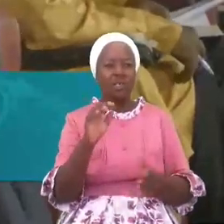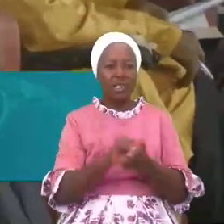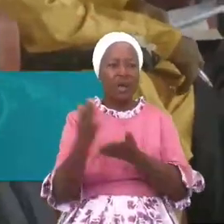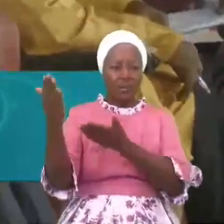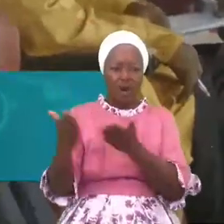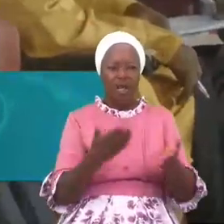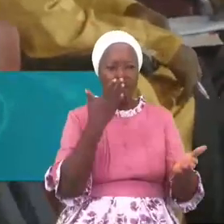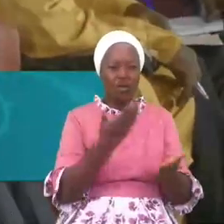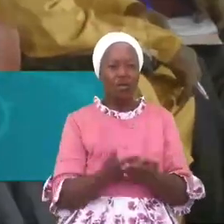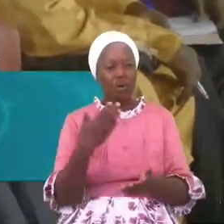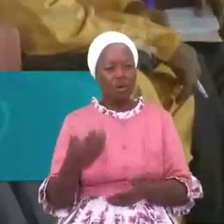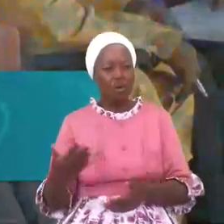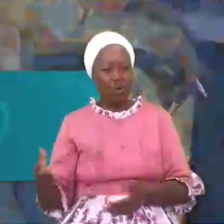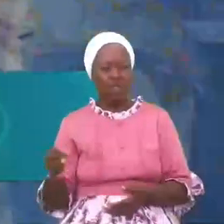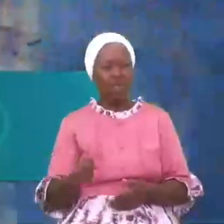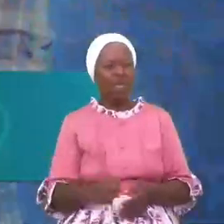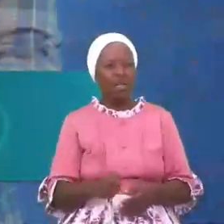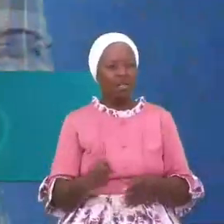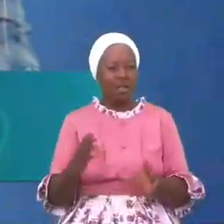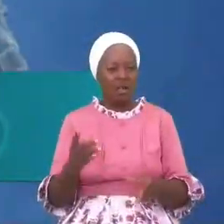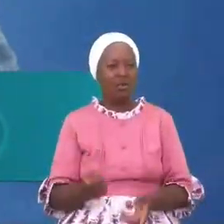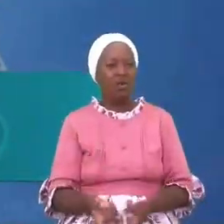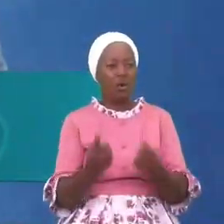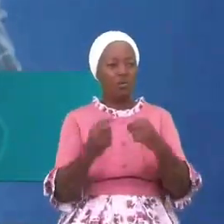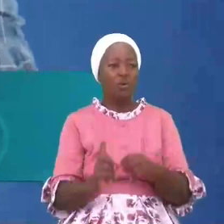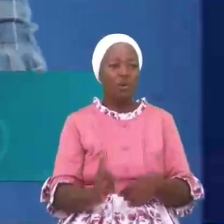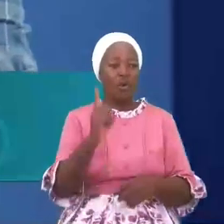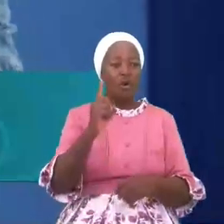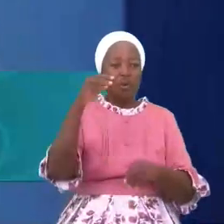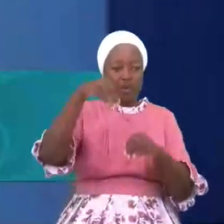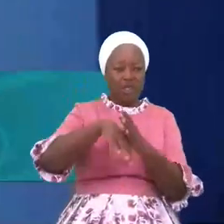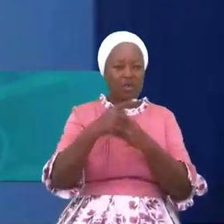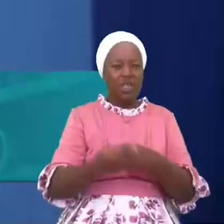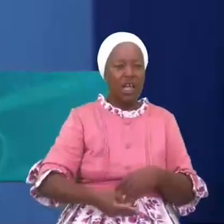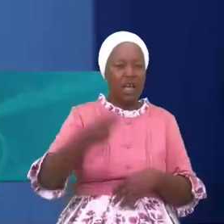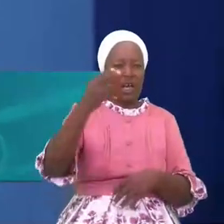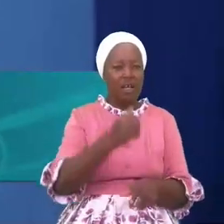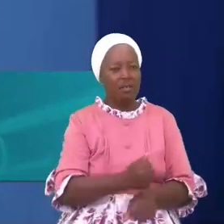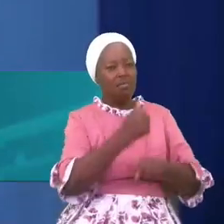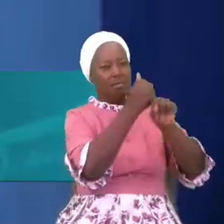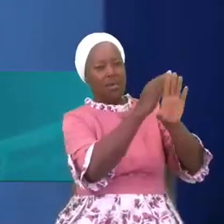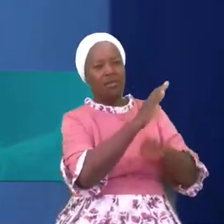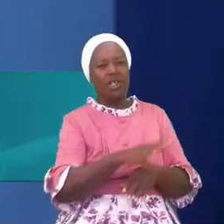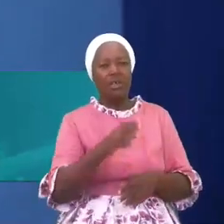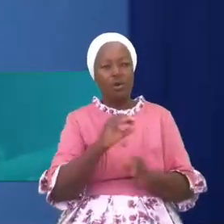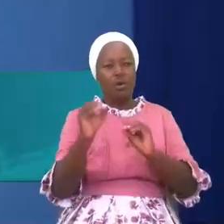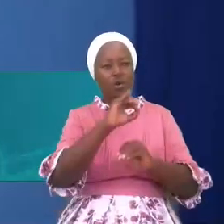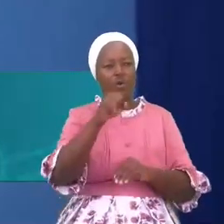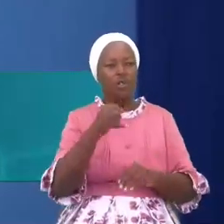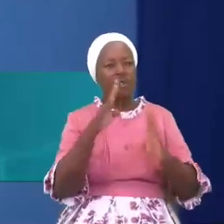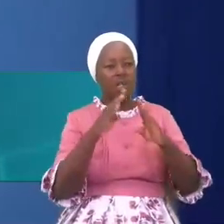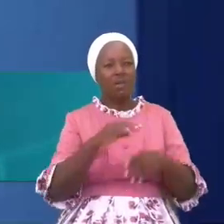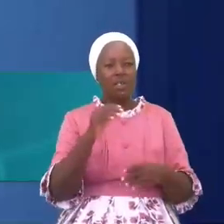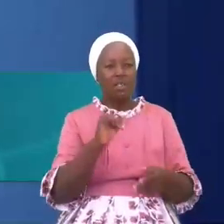monte sur haute montagne Sion pour publier la bonne nouvelle. Élève avec force ta